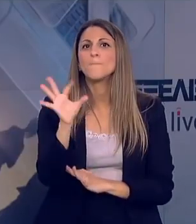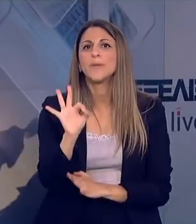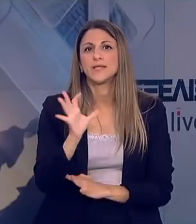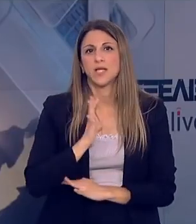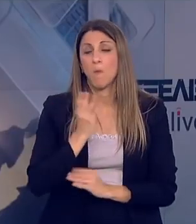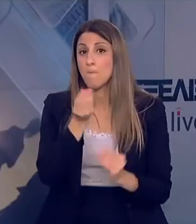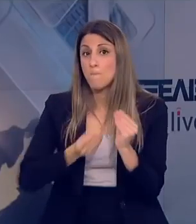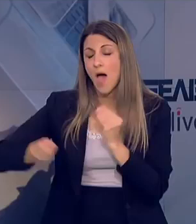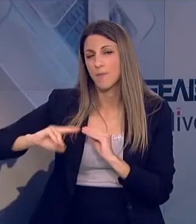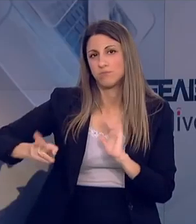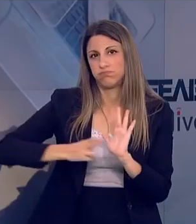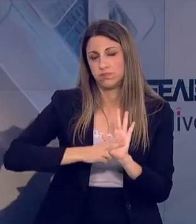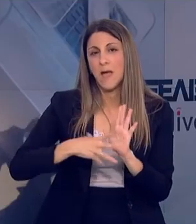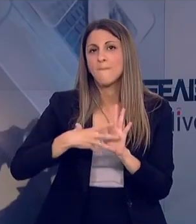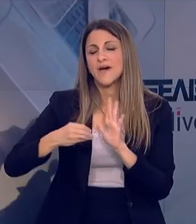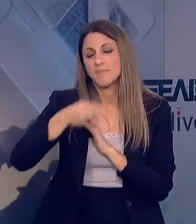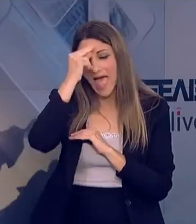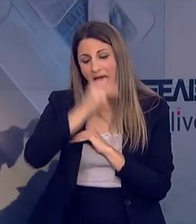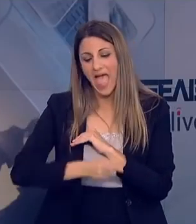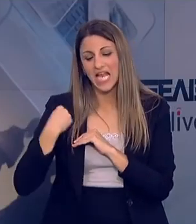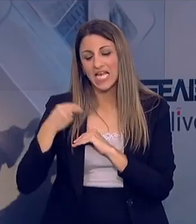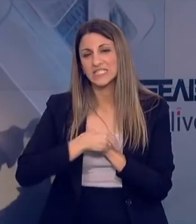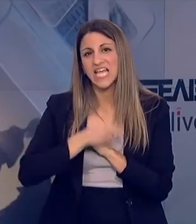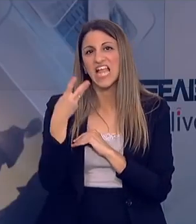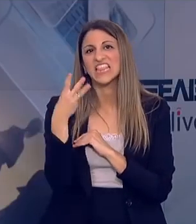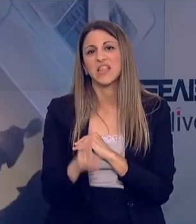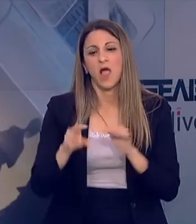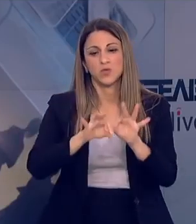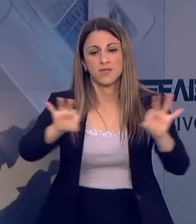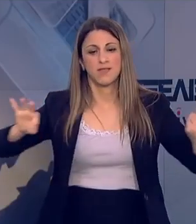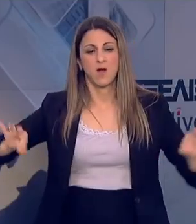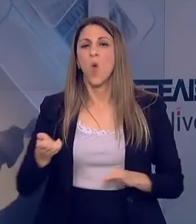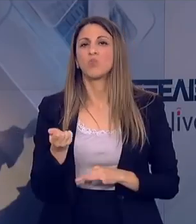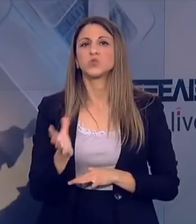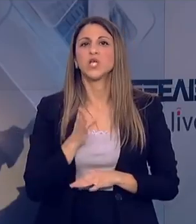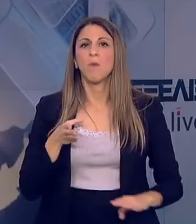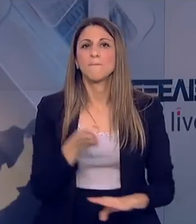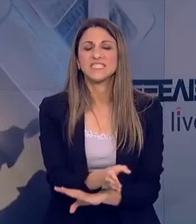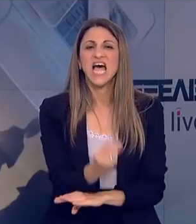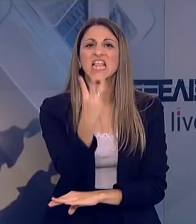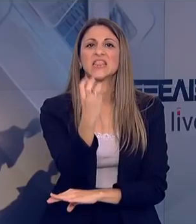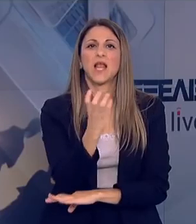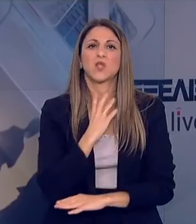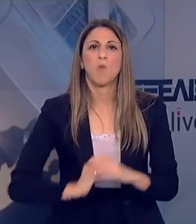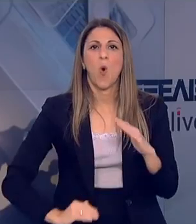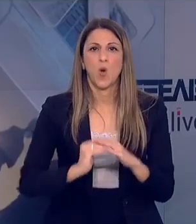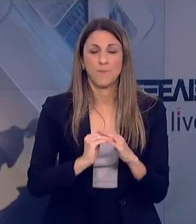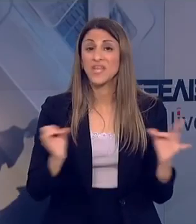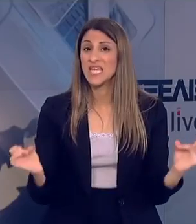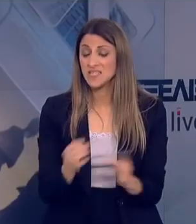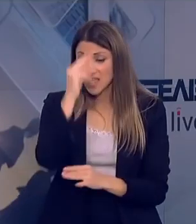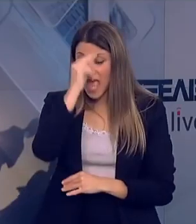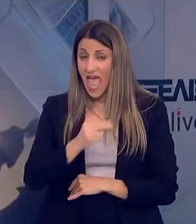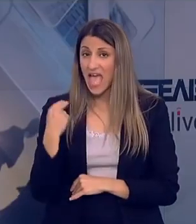Για παράδειγμα, ένας χώρος λατρείας επιφάνειας 300 τετραγωνικών μπορεί να δεχτεί ως 30 πιστούς, ενώ ένας χώρος